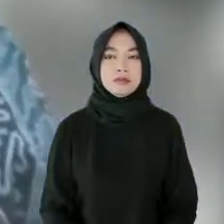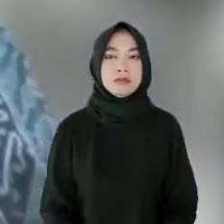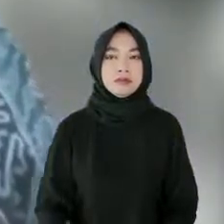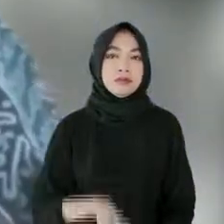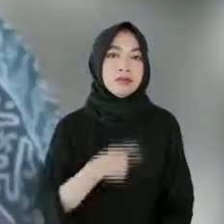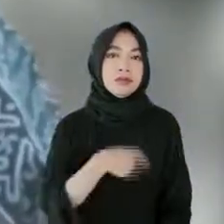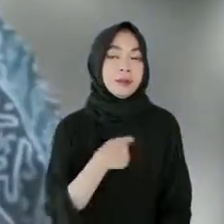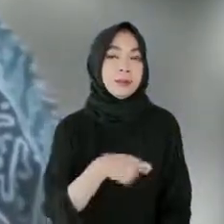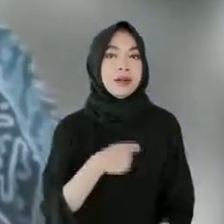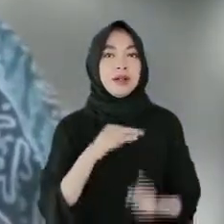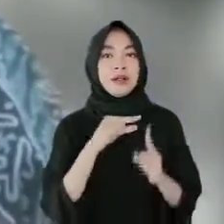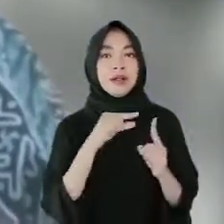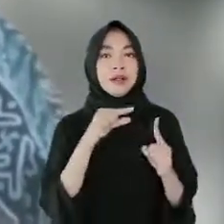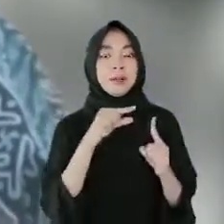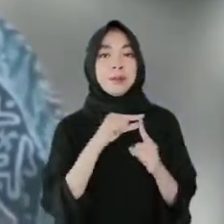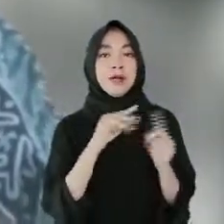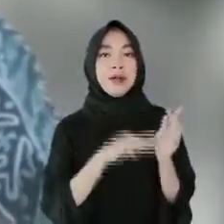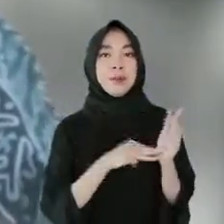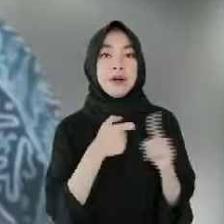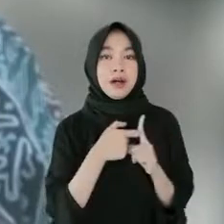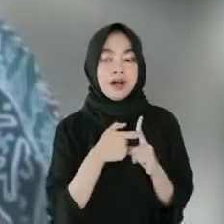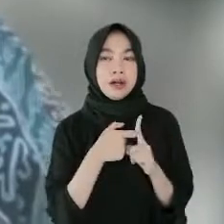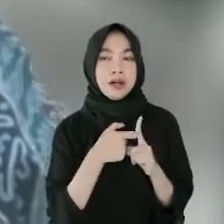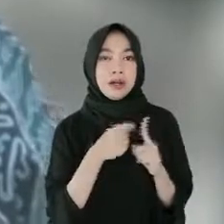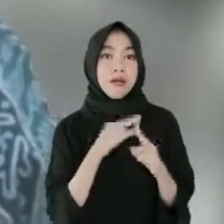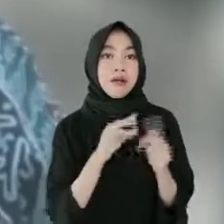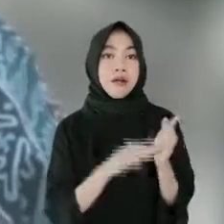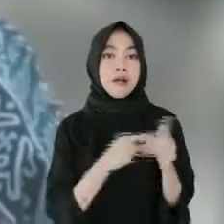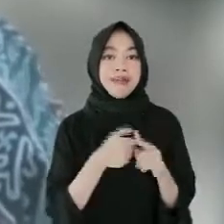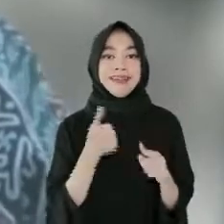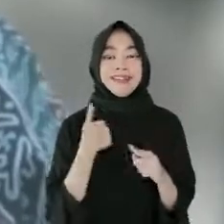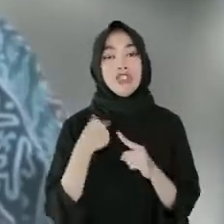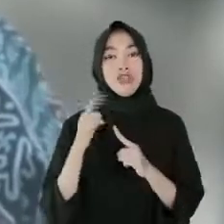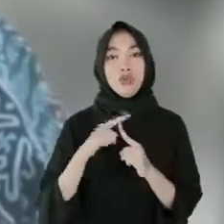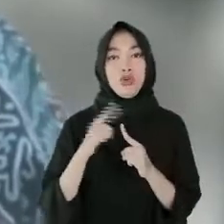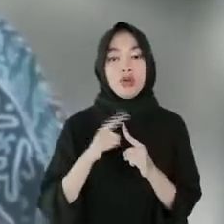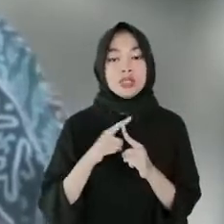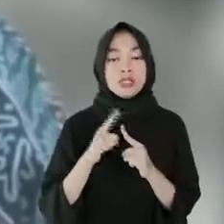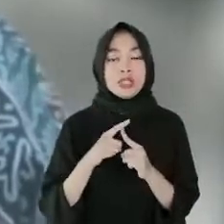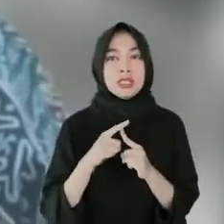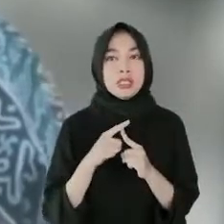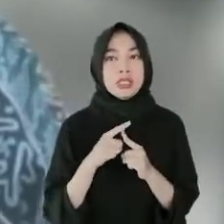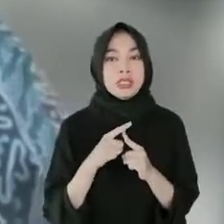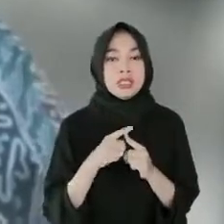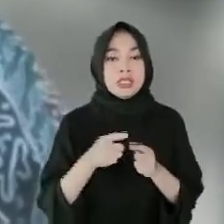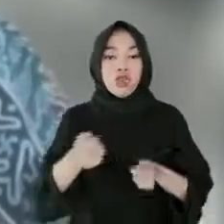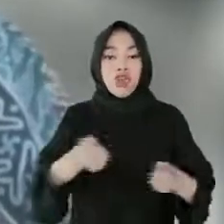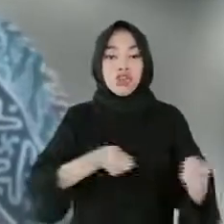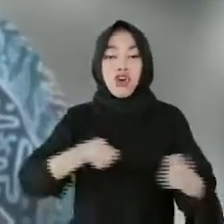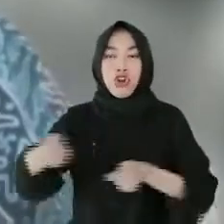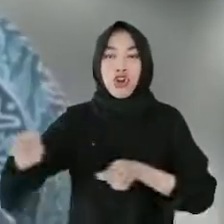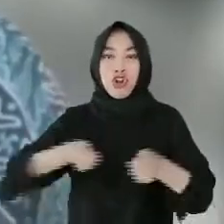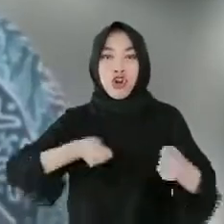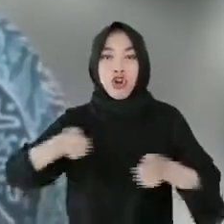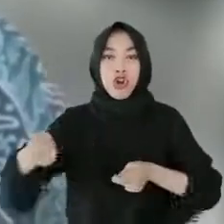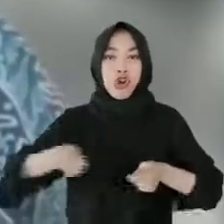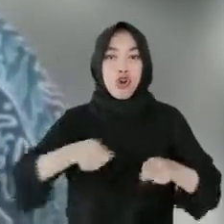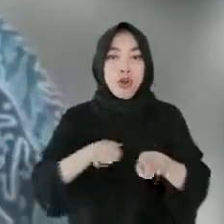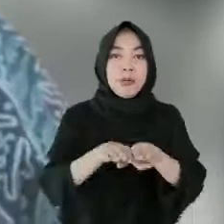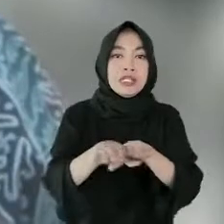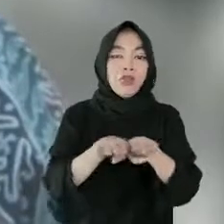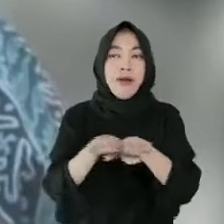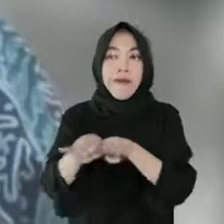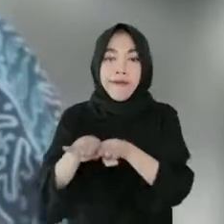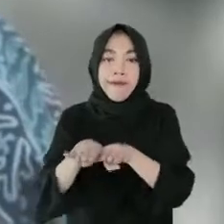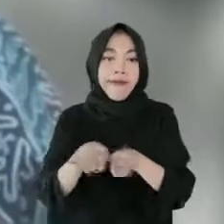punya tugas mengkoordinasikan mensinkronkan dan mengendalikan terhadap